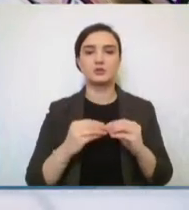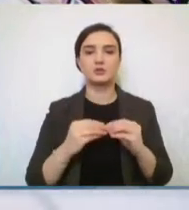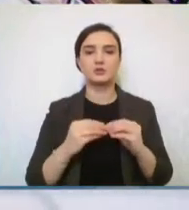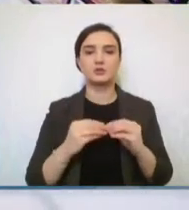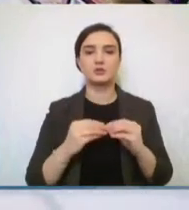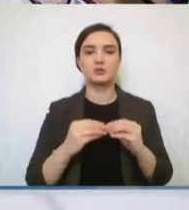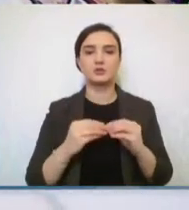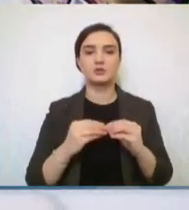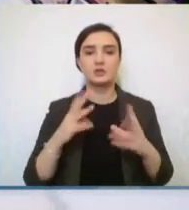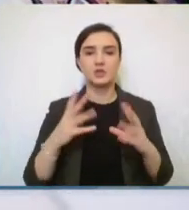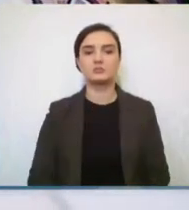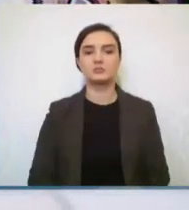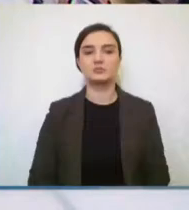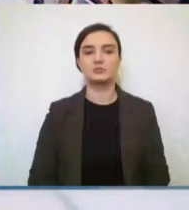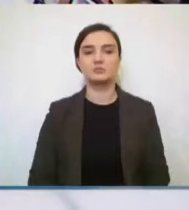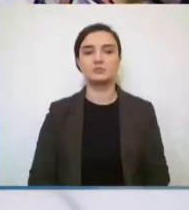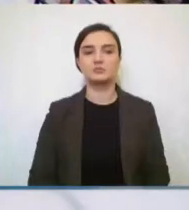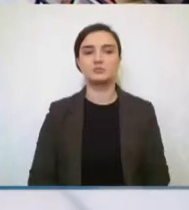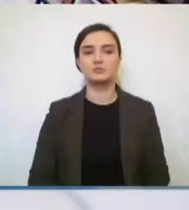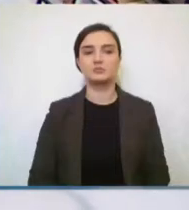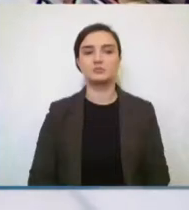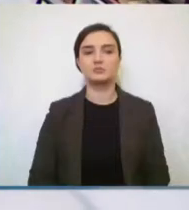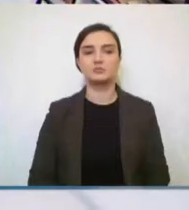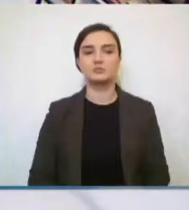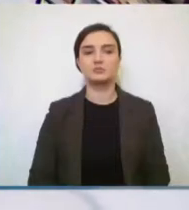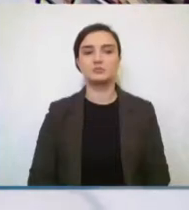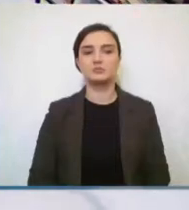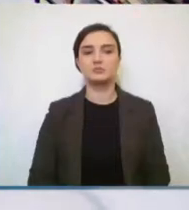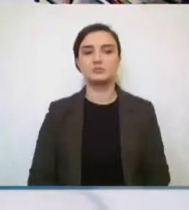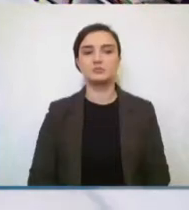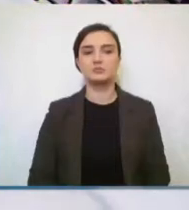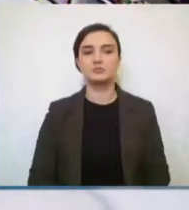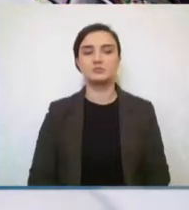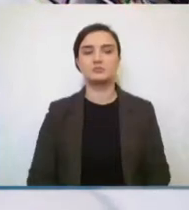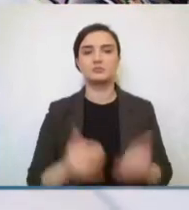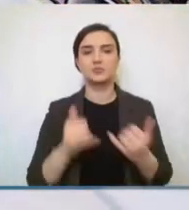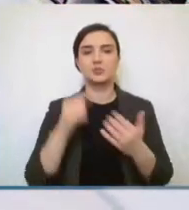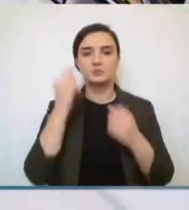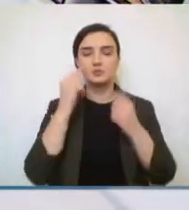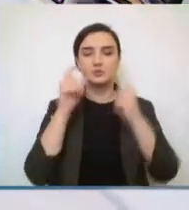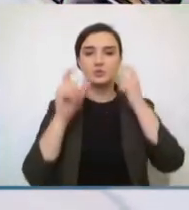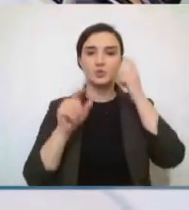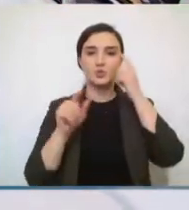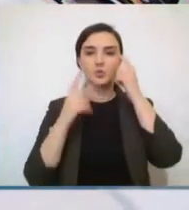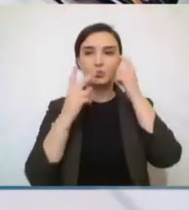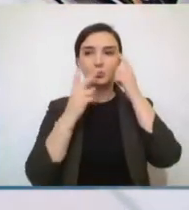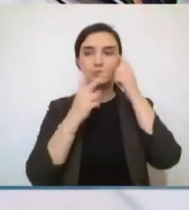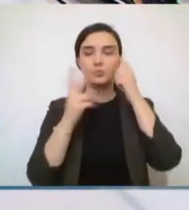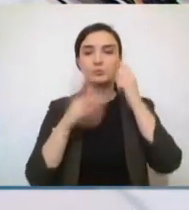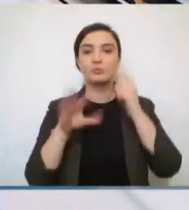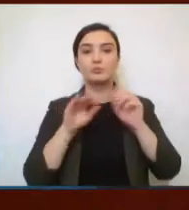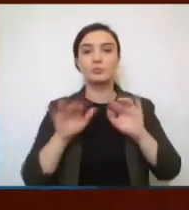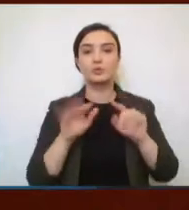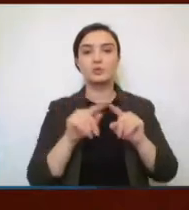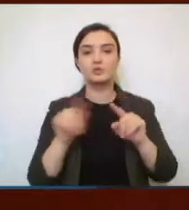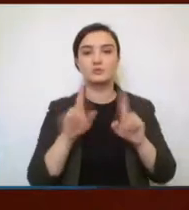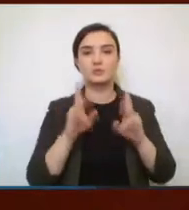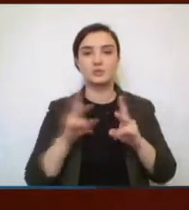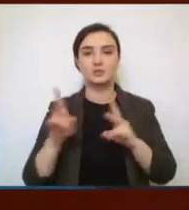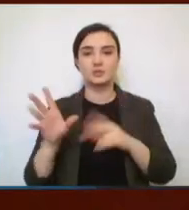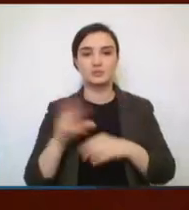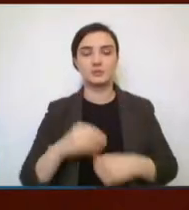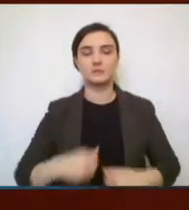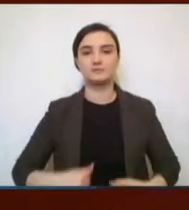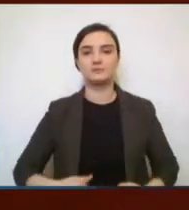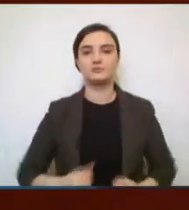პრობლემაა თანამედროვე კაცობრიობისათვის, აი როგორც ფსიქოლოგი, რომელიც თვალყურს ადევნებ პროცესებს, რაც ხდება ჩვენს გარშემო.